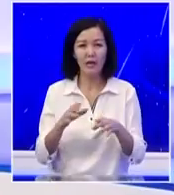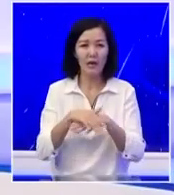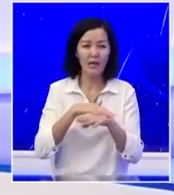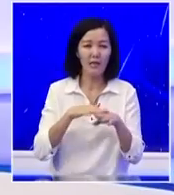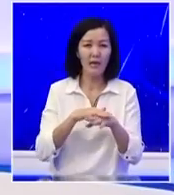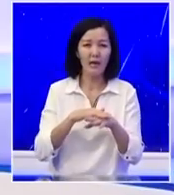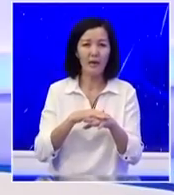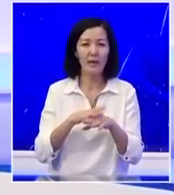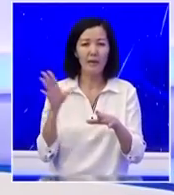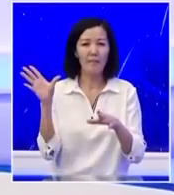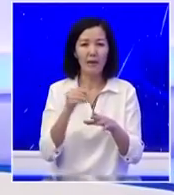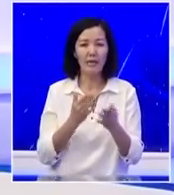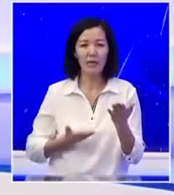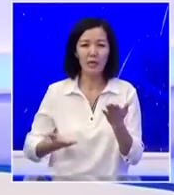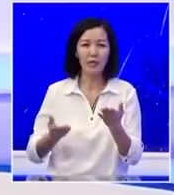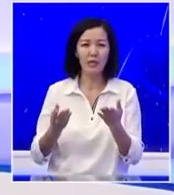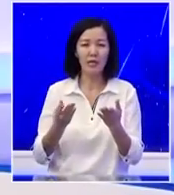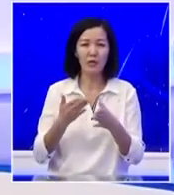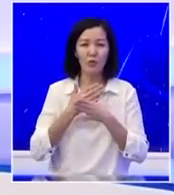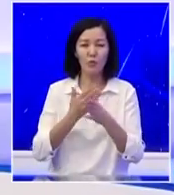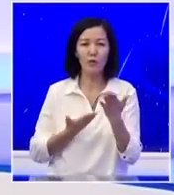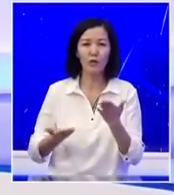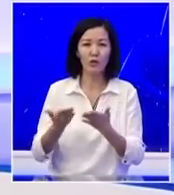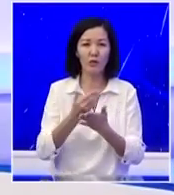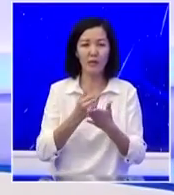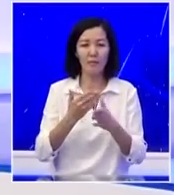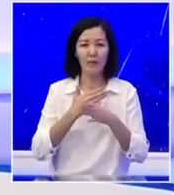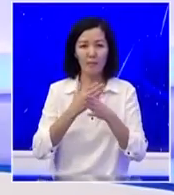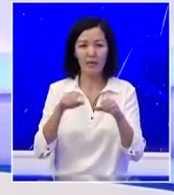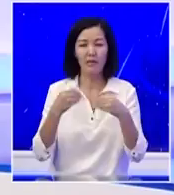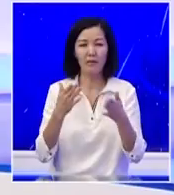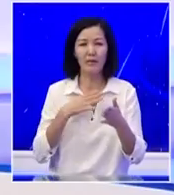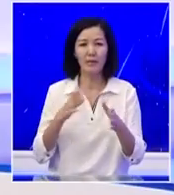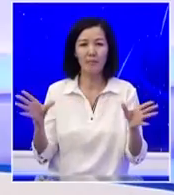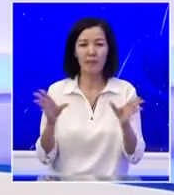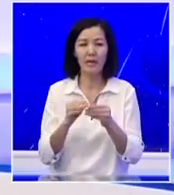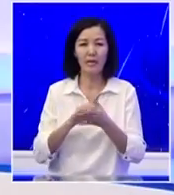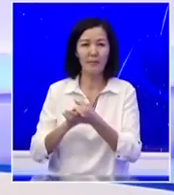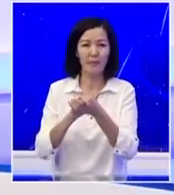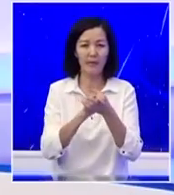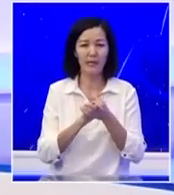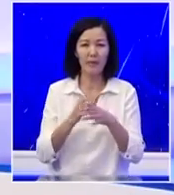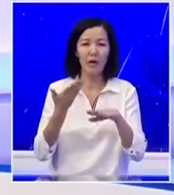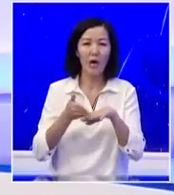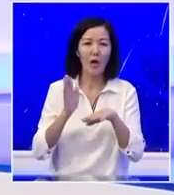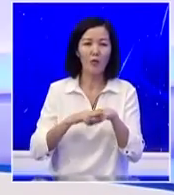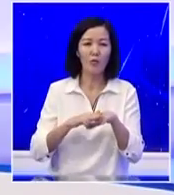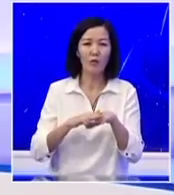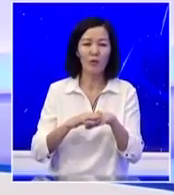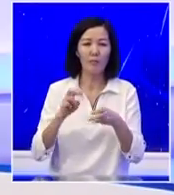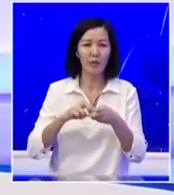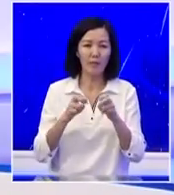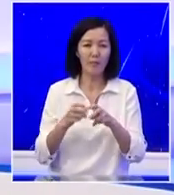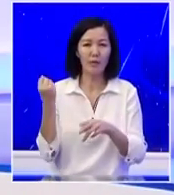ел болып жылу атап көмек көрсетіліп жатыр. Күрделі кезеңде білек біріктіріп, арқаға түскен ауыр жүкті жұмыла